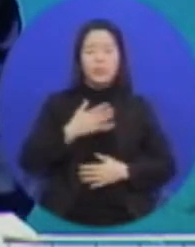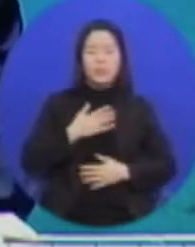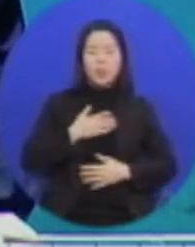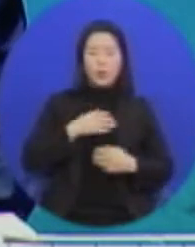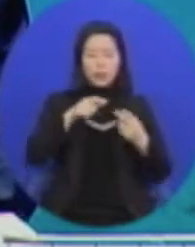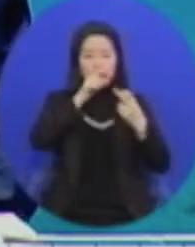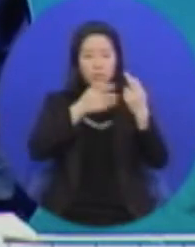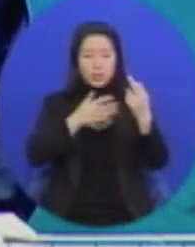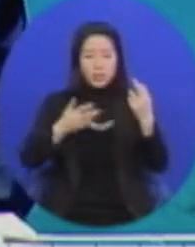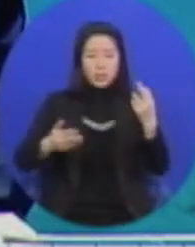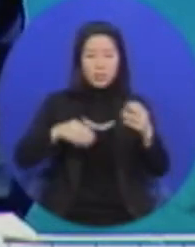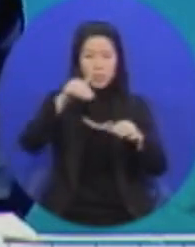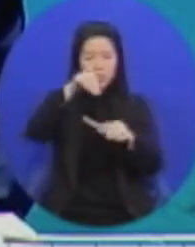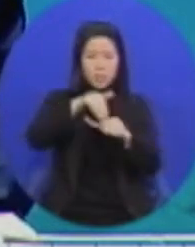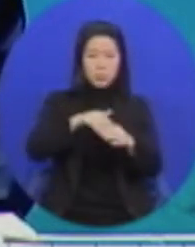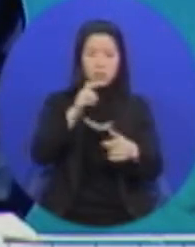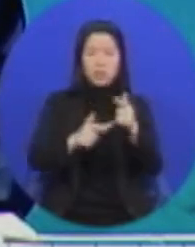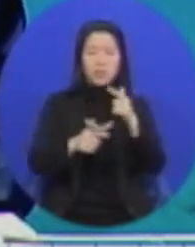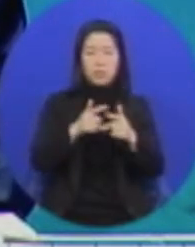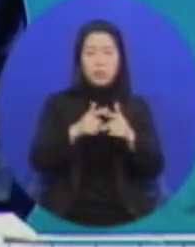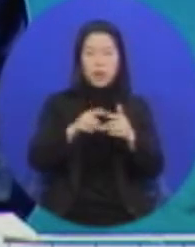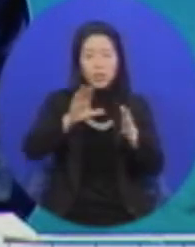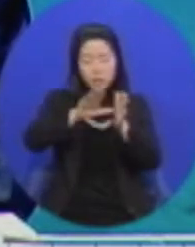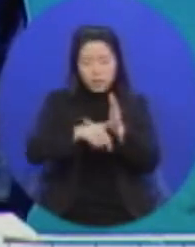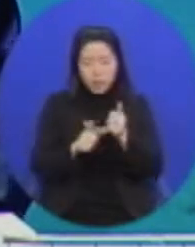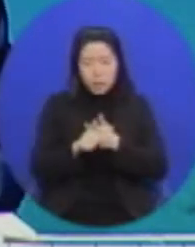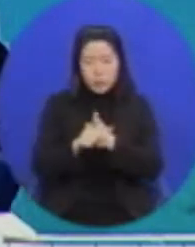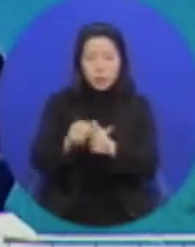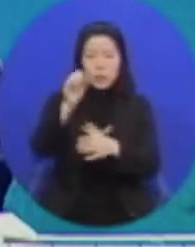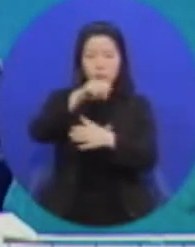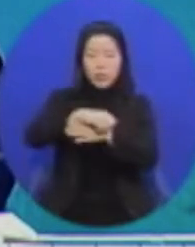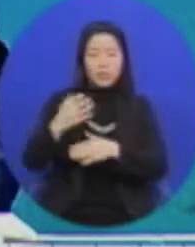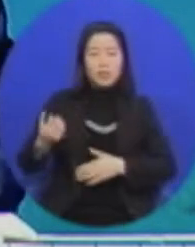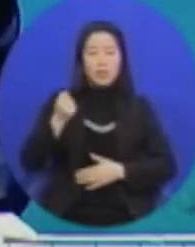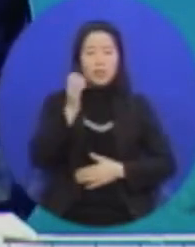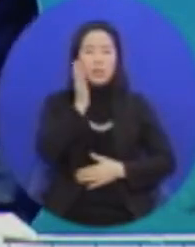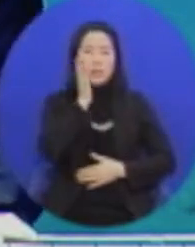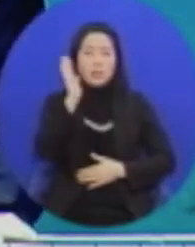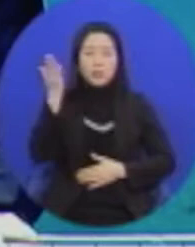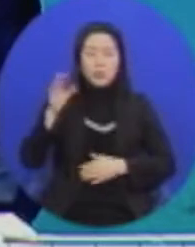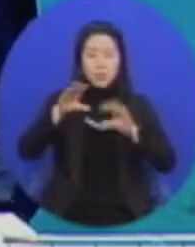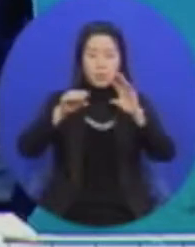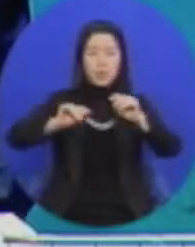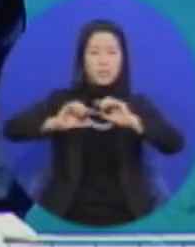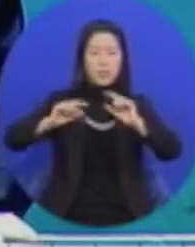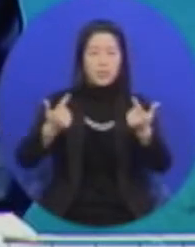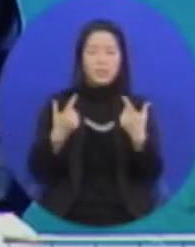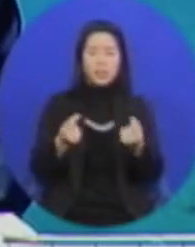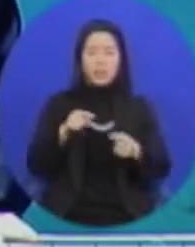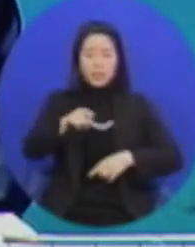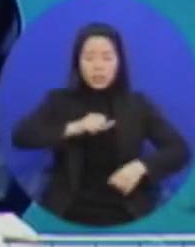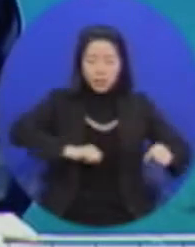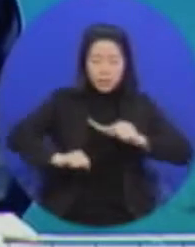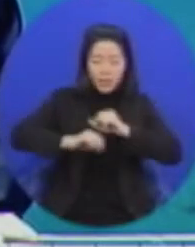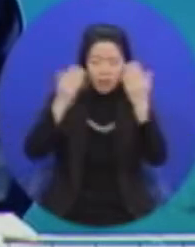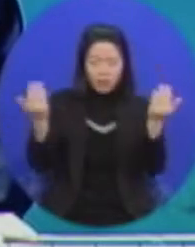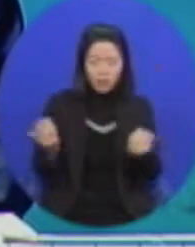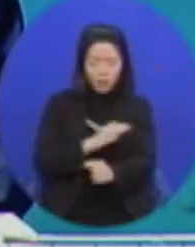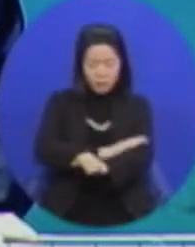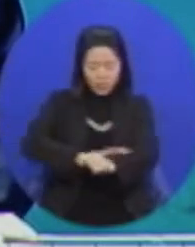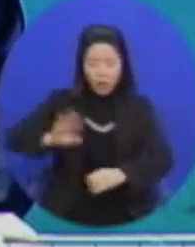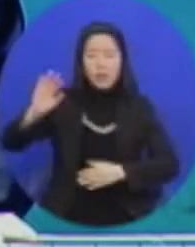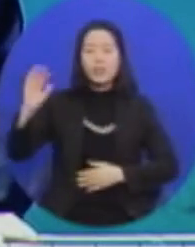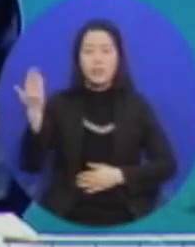심은 나무가 시절을 좇아 과실을 맺으며 그 잎사귀가 마르지 아니함 같으니 그 행사가 다 형통하리로다